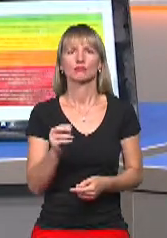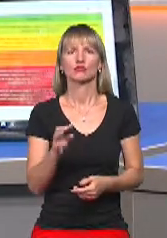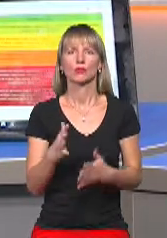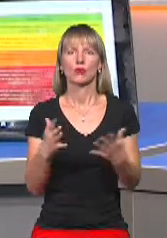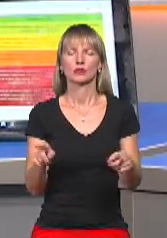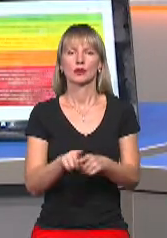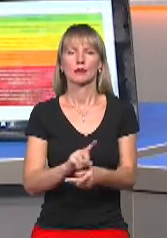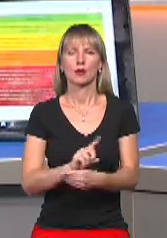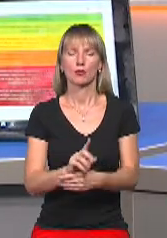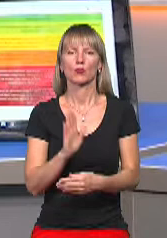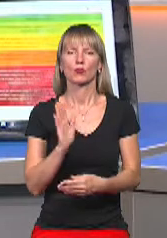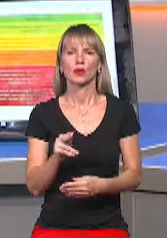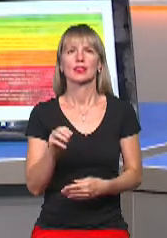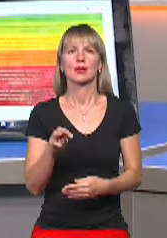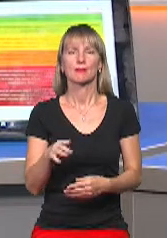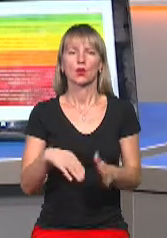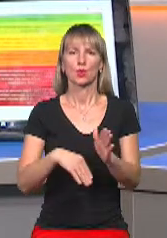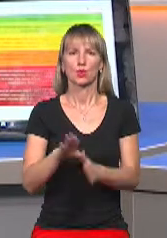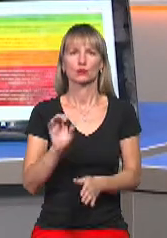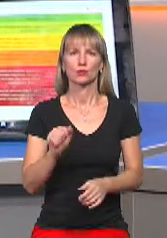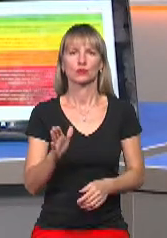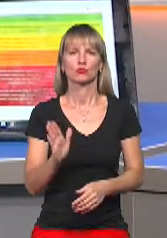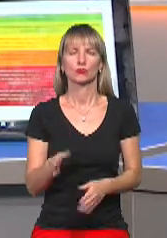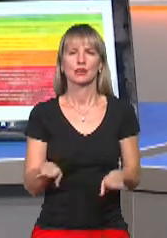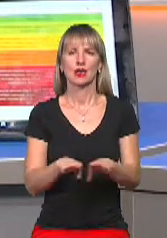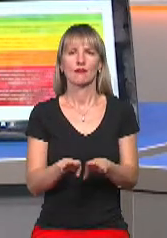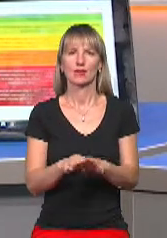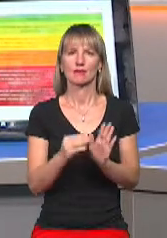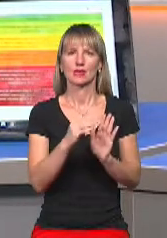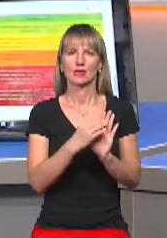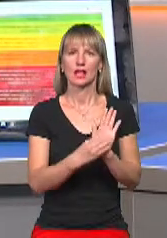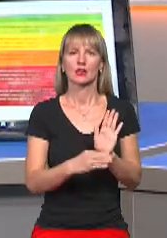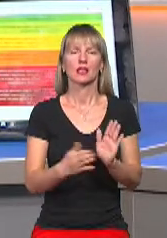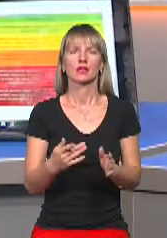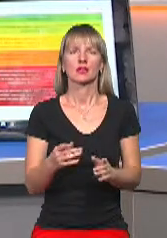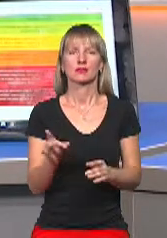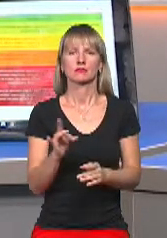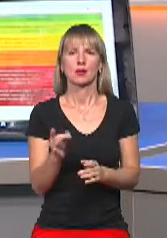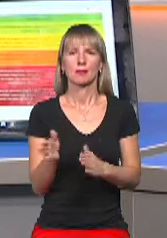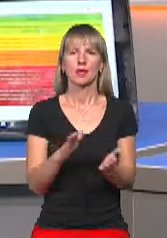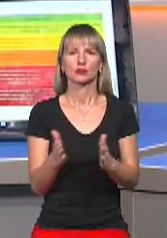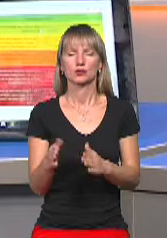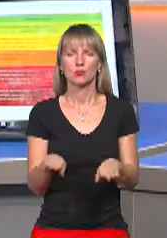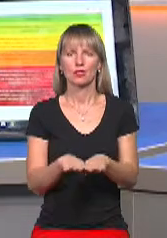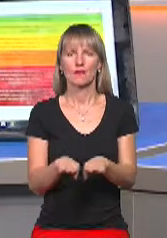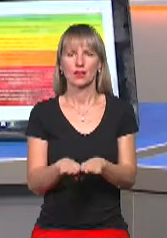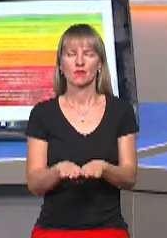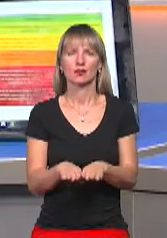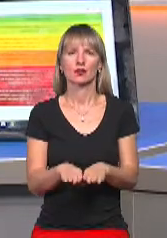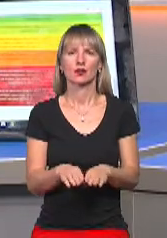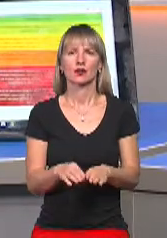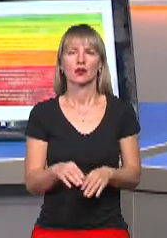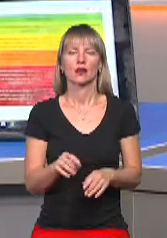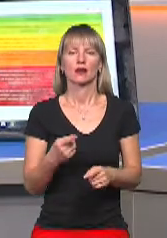таких датчиков будет, тем лучше можно будет сравнивать данные, которые измеряют между собой. І виходить більш